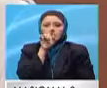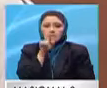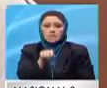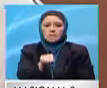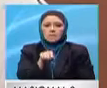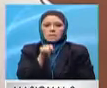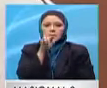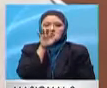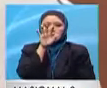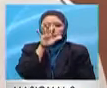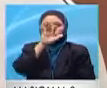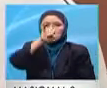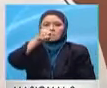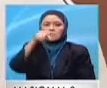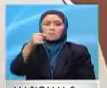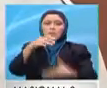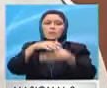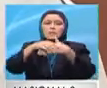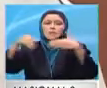64.5